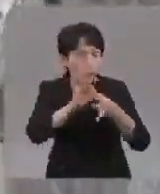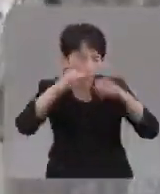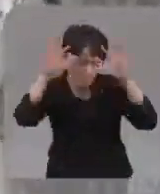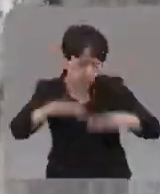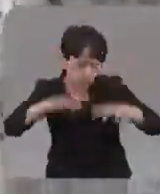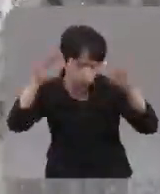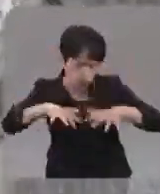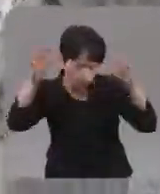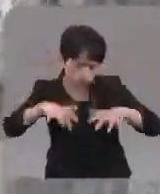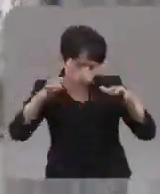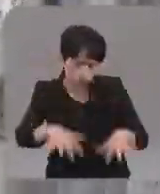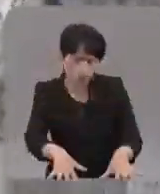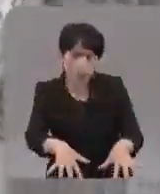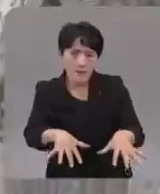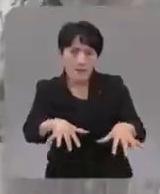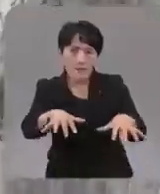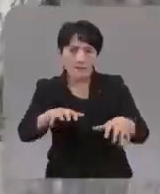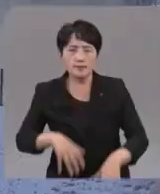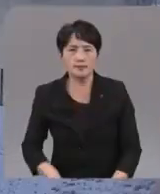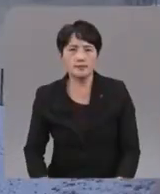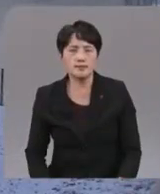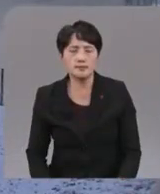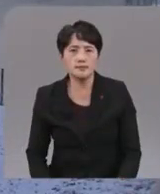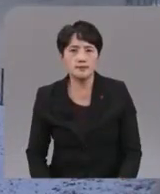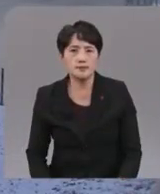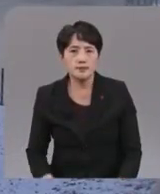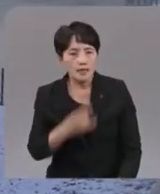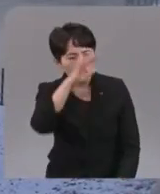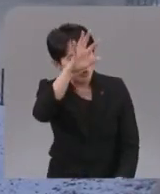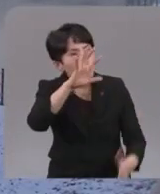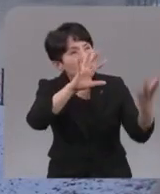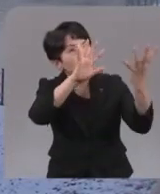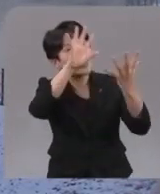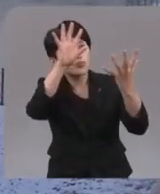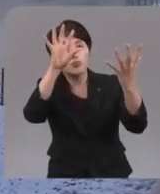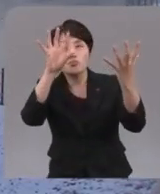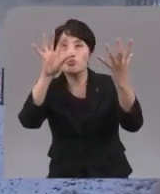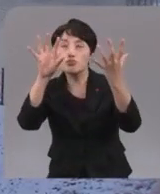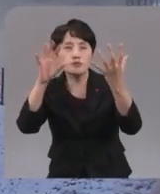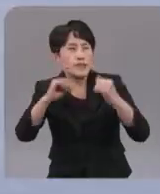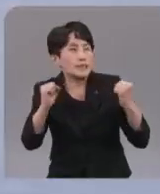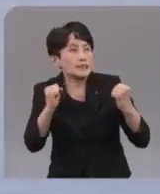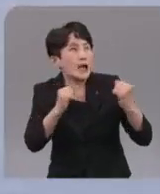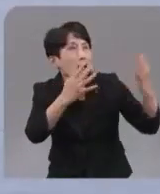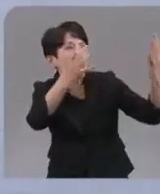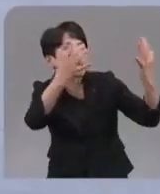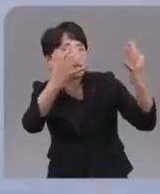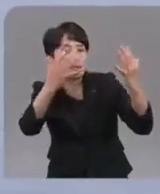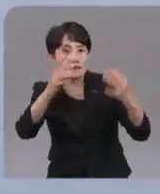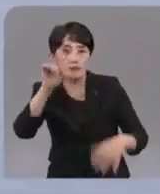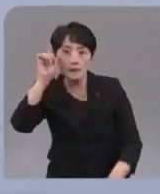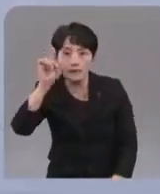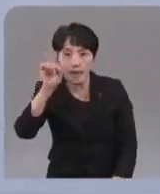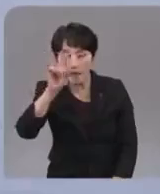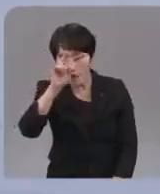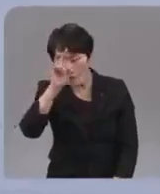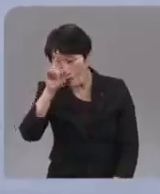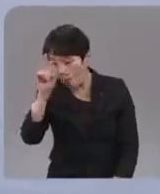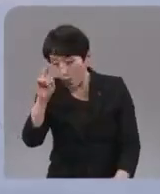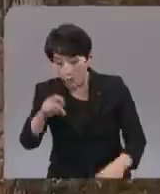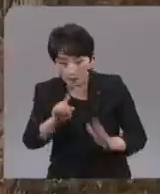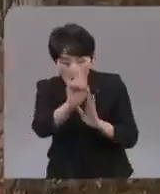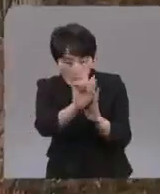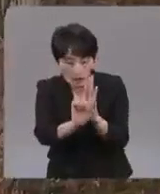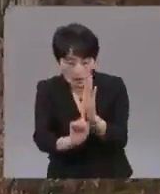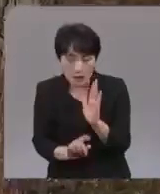di provinsi Jola Utara chungchong Selatan dan perairan laut barat dan 1 hingga 3 cm di wilayah Soul dan bagian utara